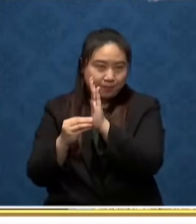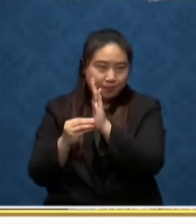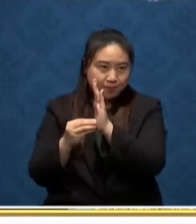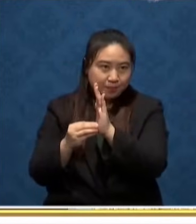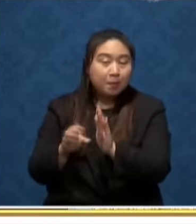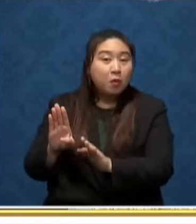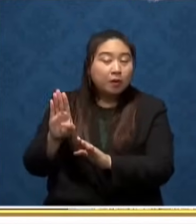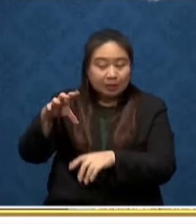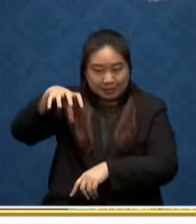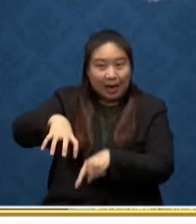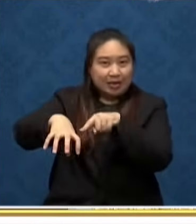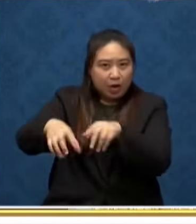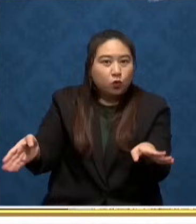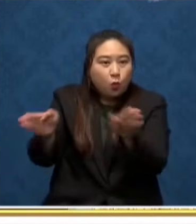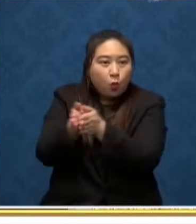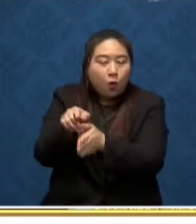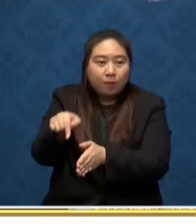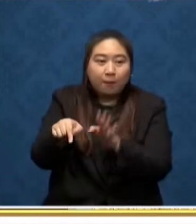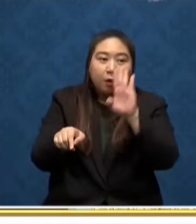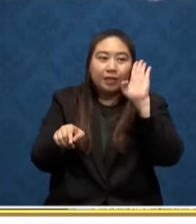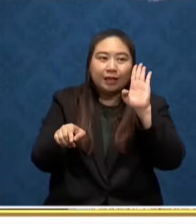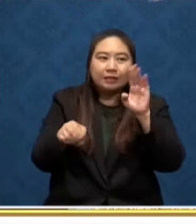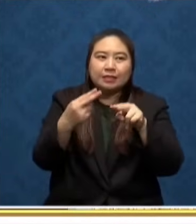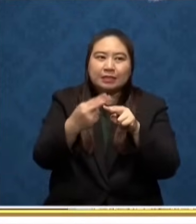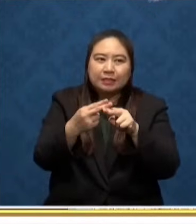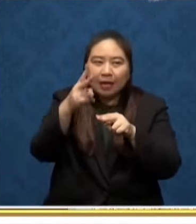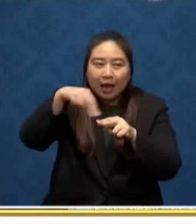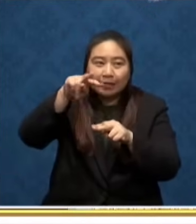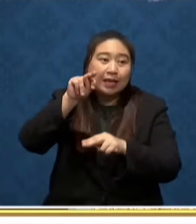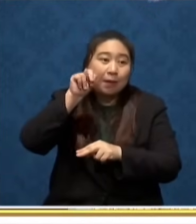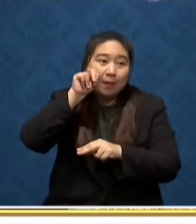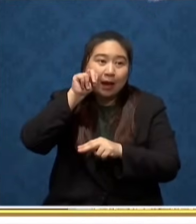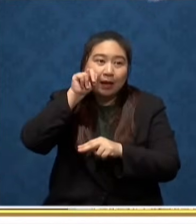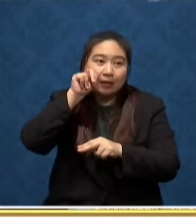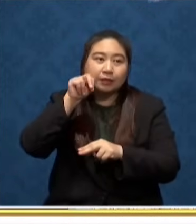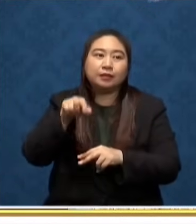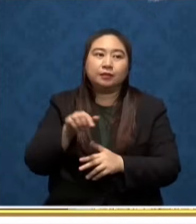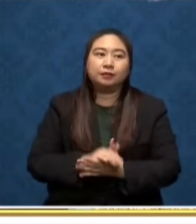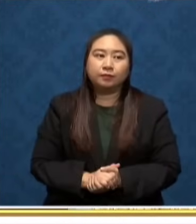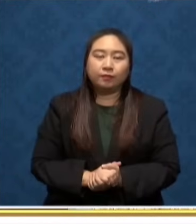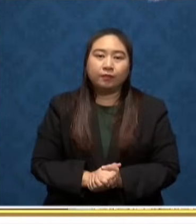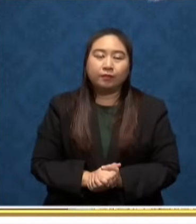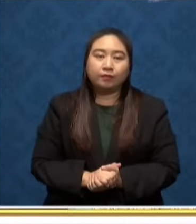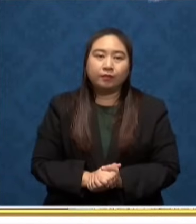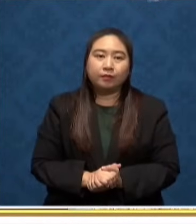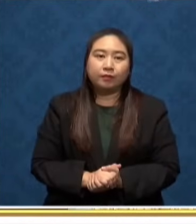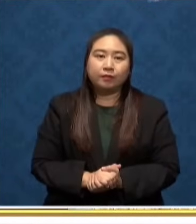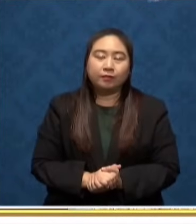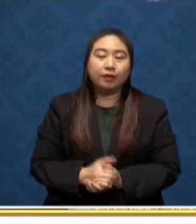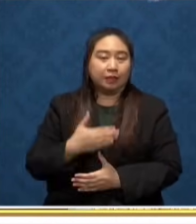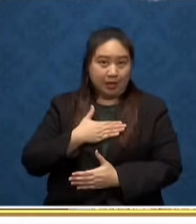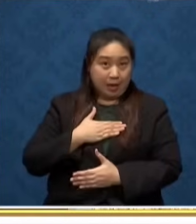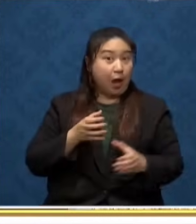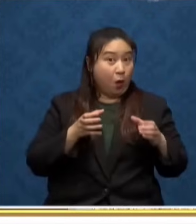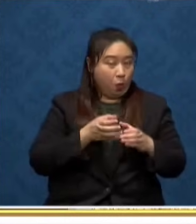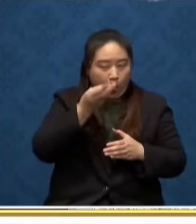ดไอมิตาการจัดหาน้ำประปานะคะในครัวเรือนและอุตสาหกรรมดิฉันให้ทีมลงไปส